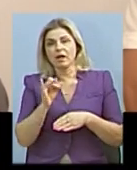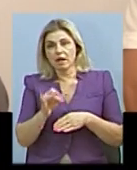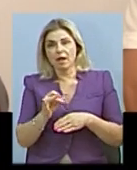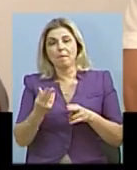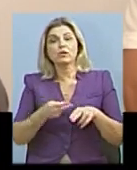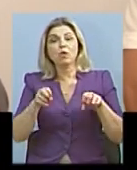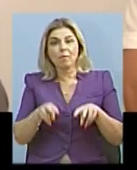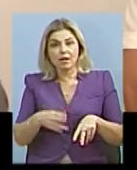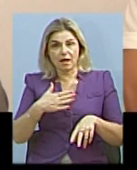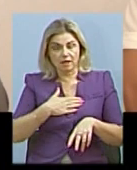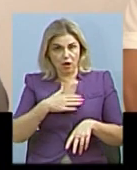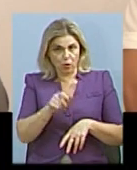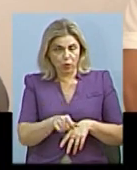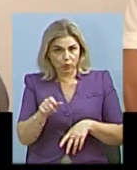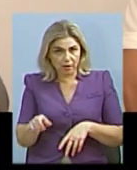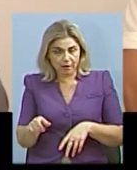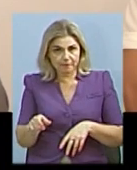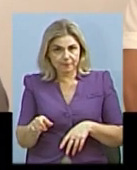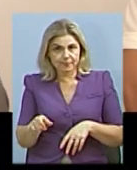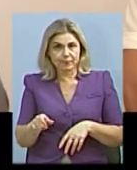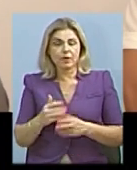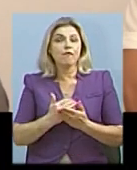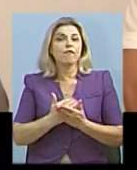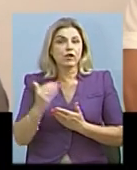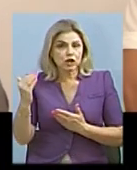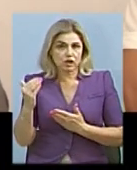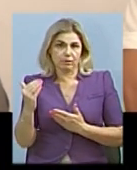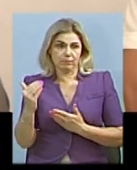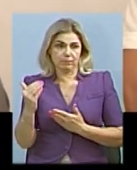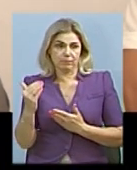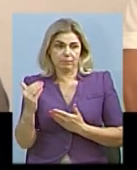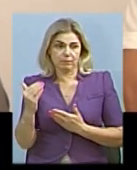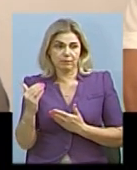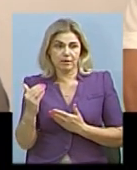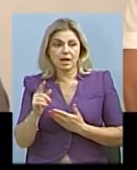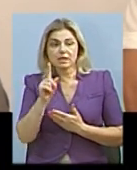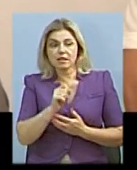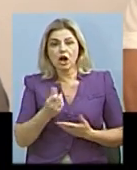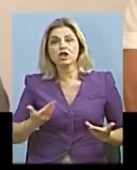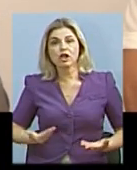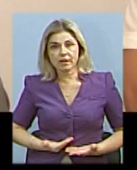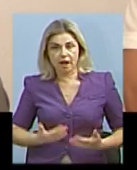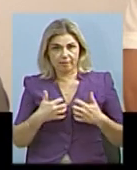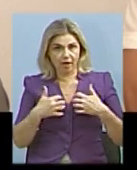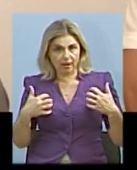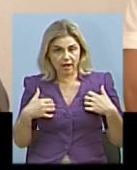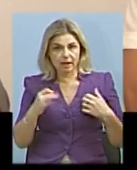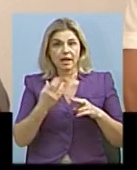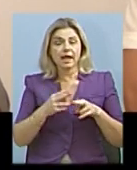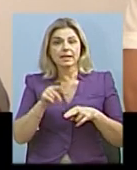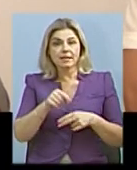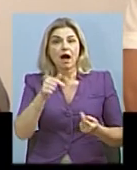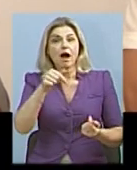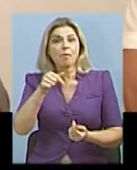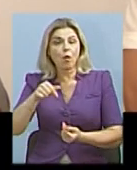наших людей вище за життя тварин. І, власне, ця